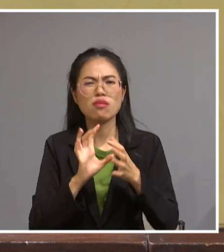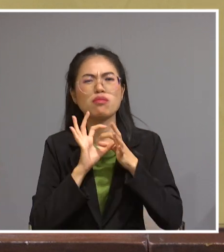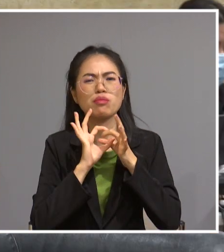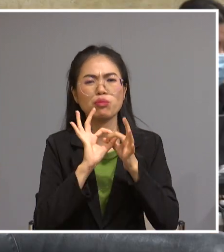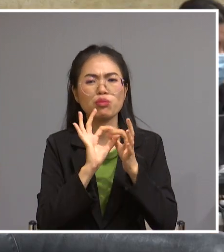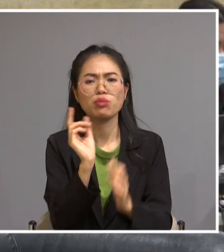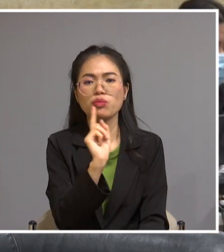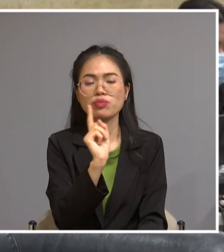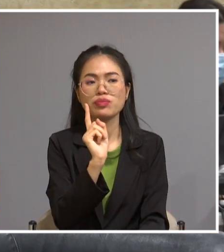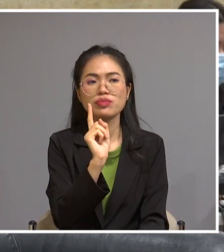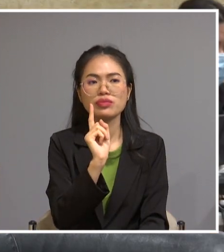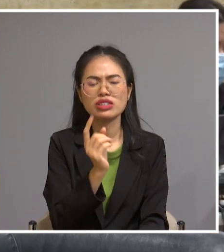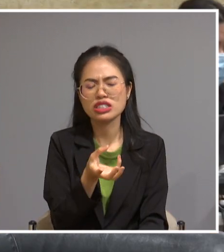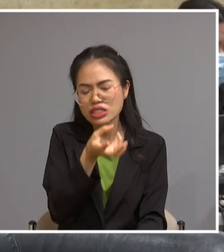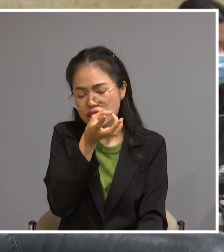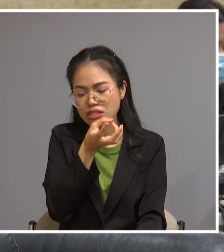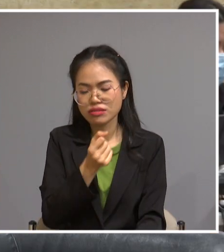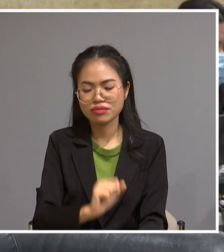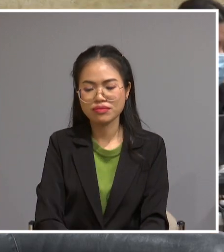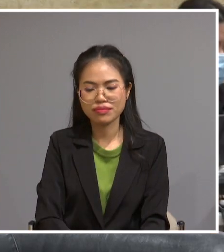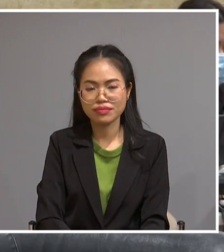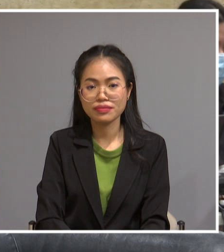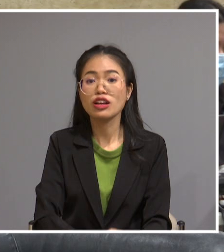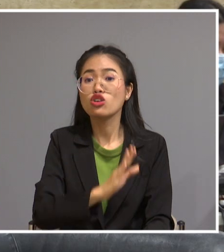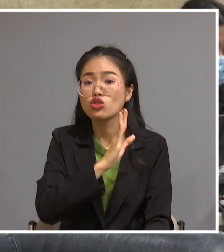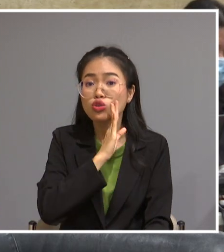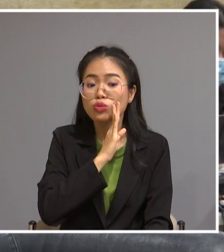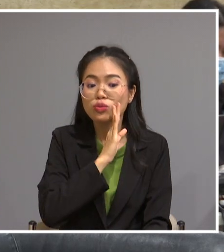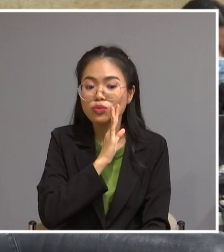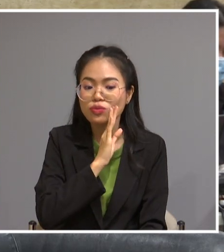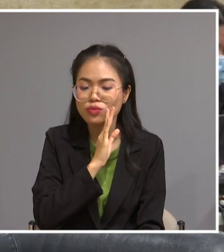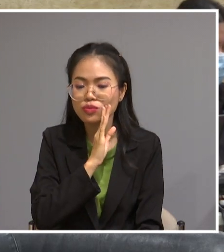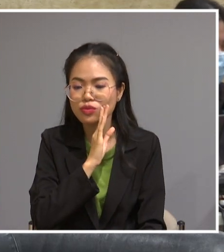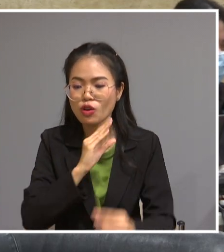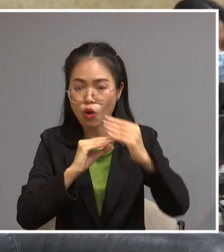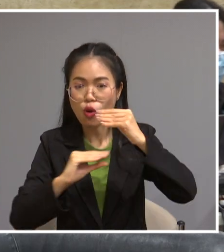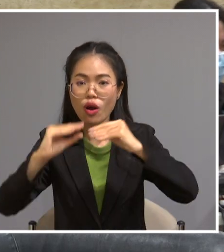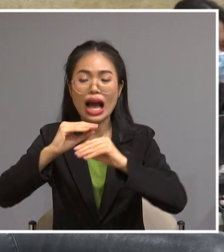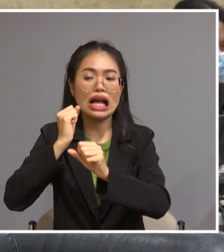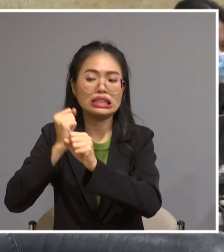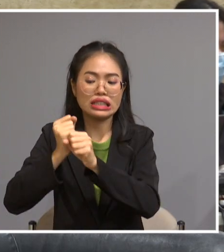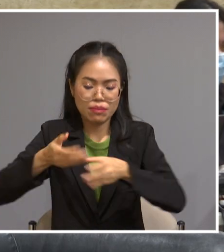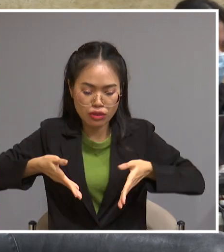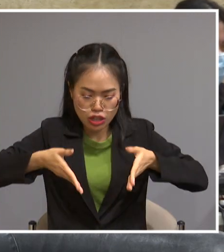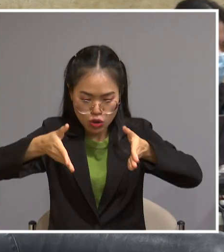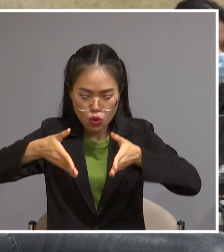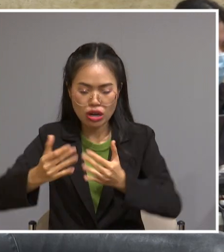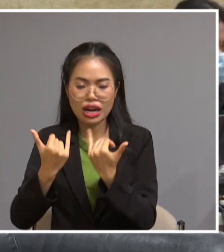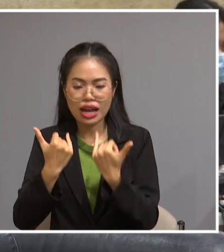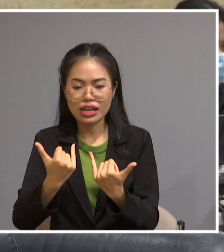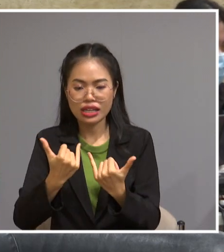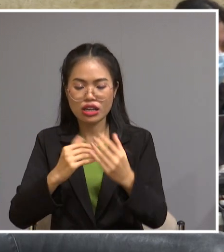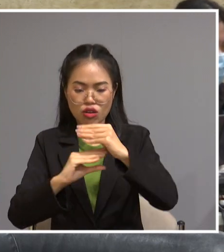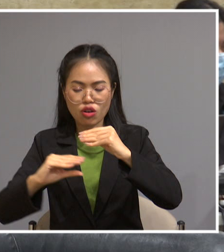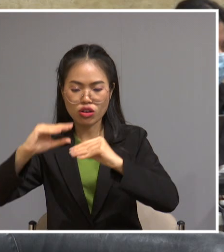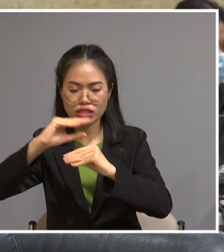ลครัทานประทานนิดหน่อยว่าในเมื่อจะเกิโงการขนาใหญ่ระดับนี้การกอ